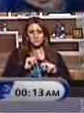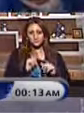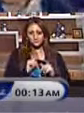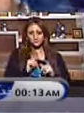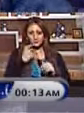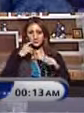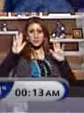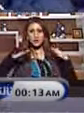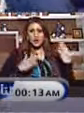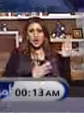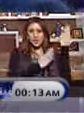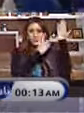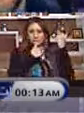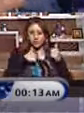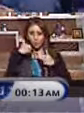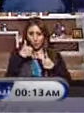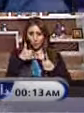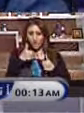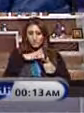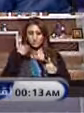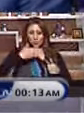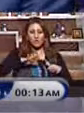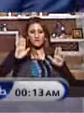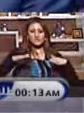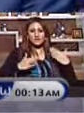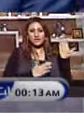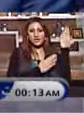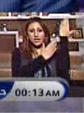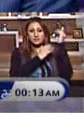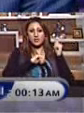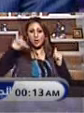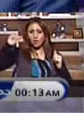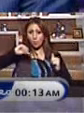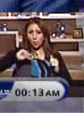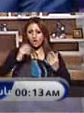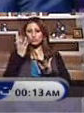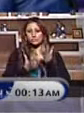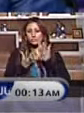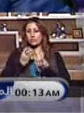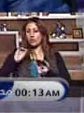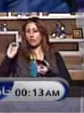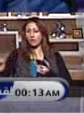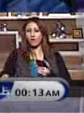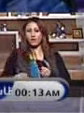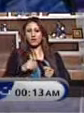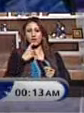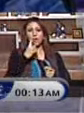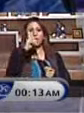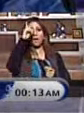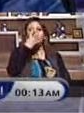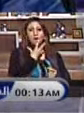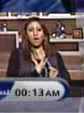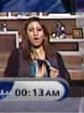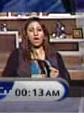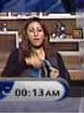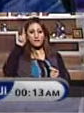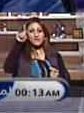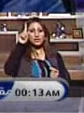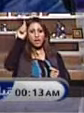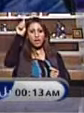الفجار لفي جحيم يادي يادي قال واين رحمه الله قال ان رحمه الله قريب من